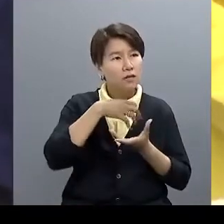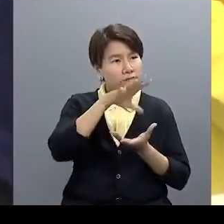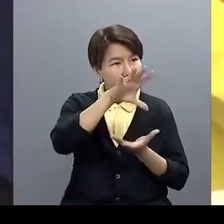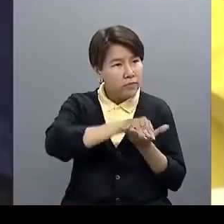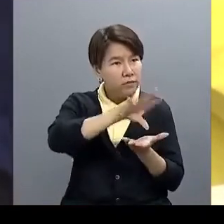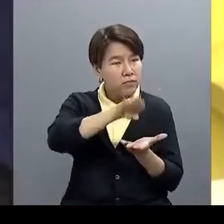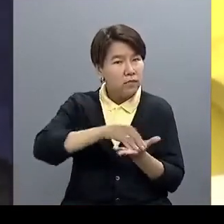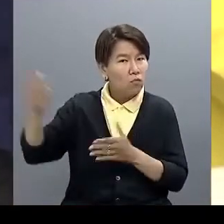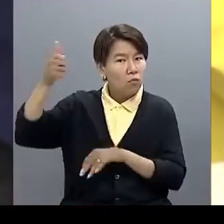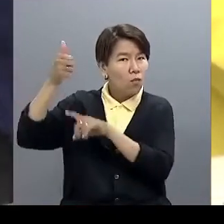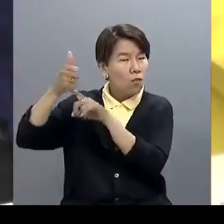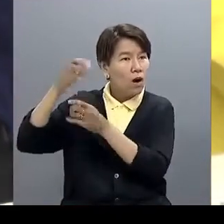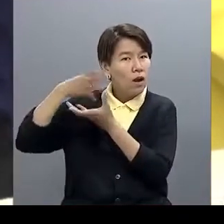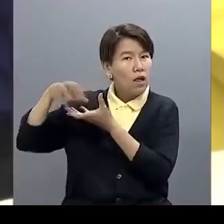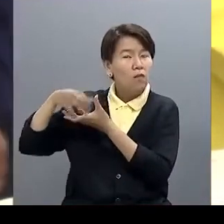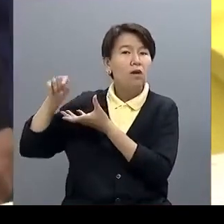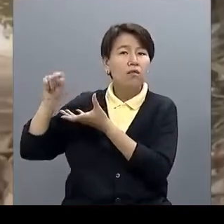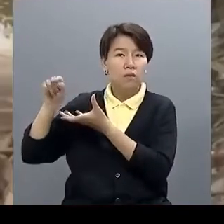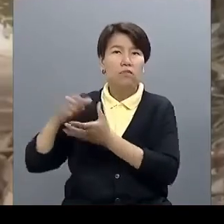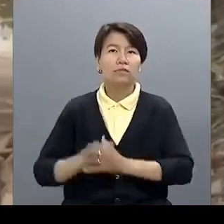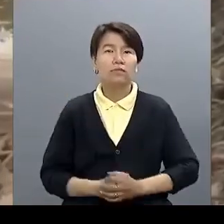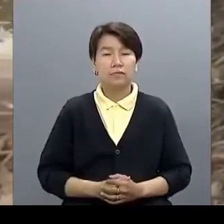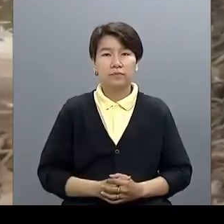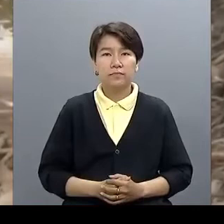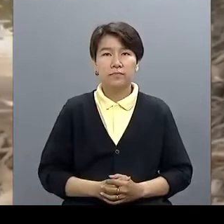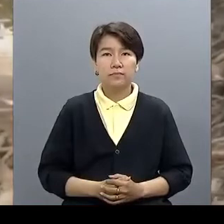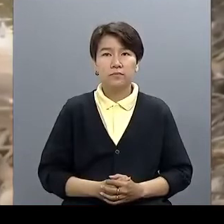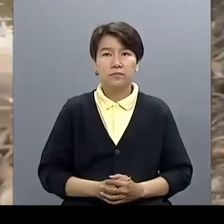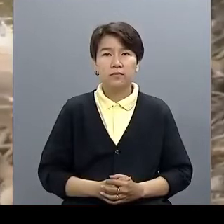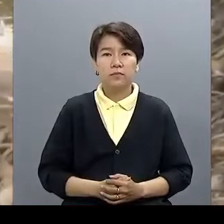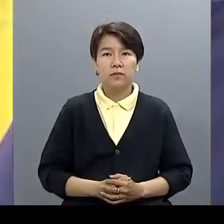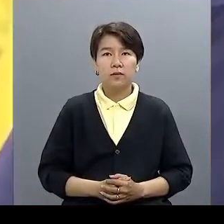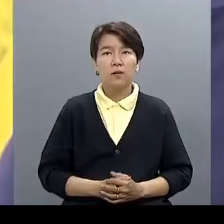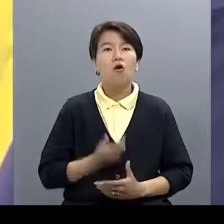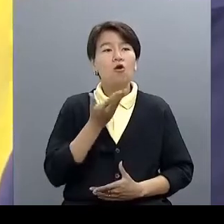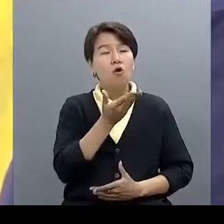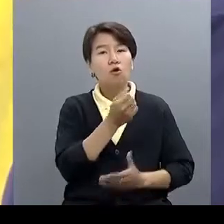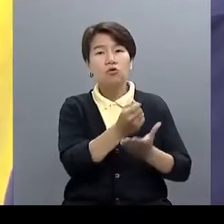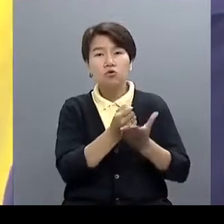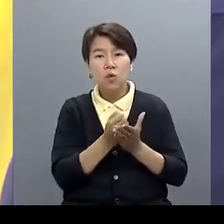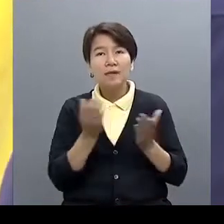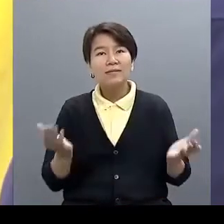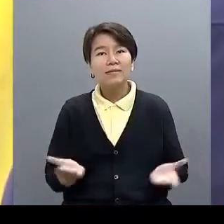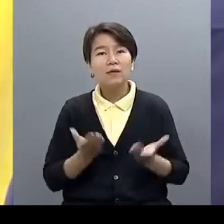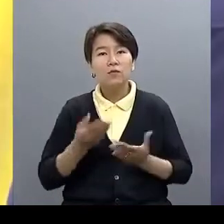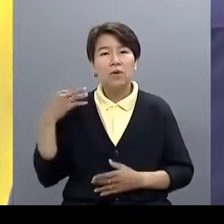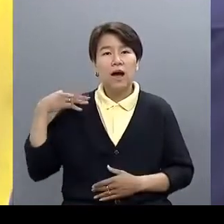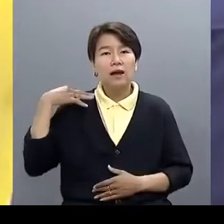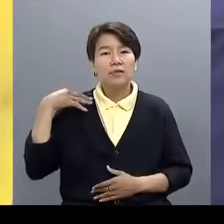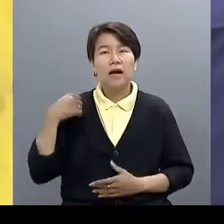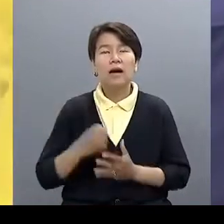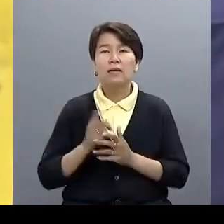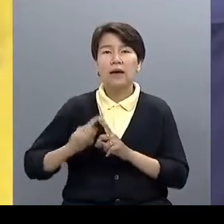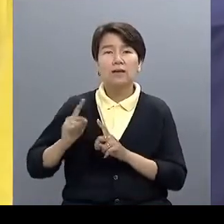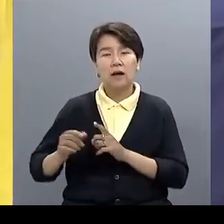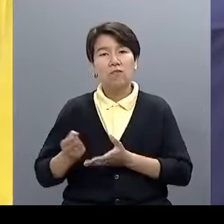องกันและบรรเทาสาธารณภัยจังหวัดลำพูนได้ประสานขอรับการสนับสนุนอาสาสมัครกู้ภัยในพื้นที่และเครื่องกำเนิด